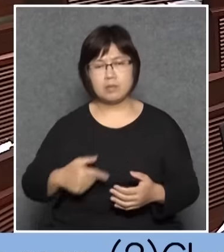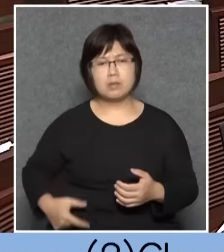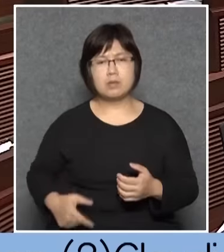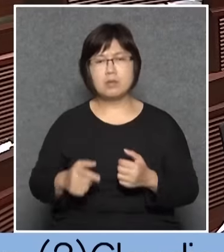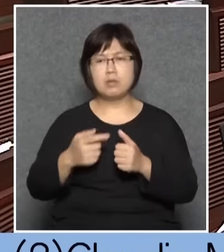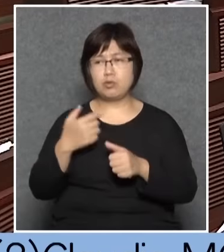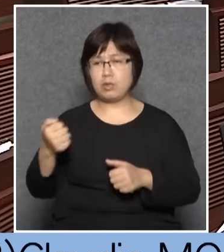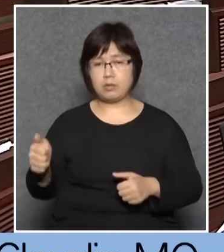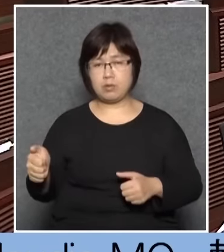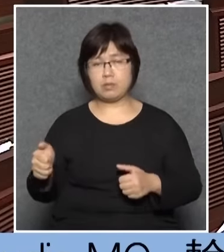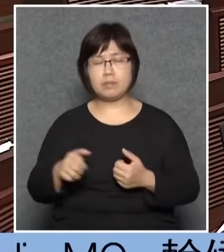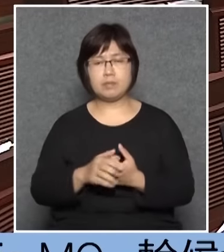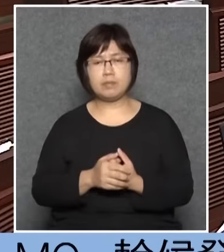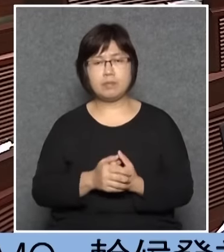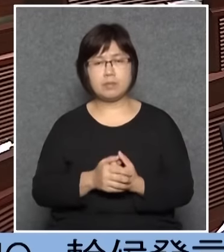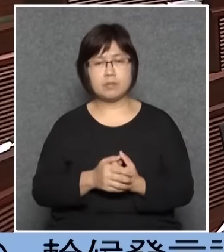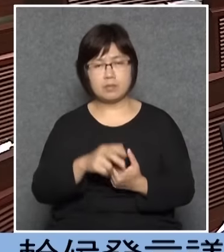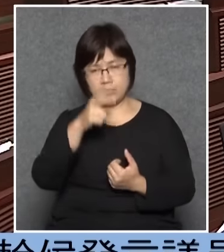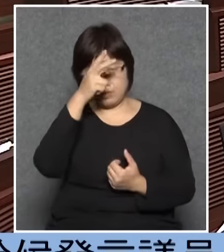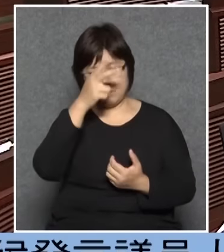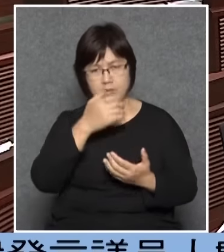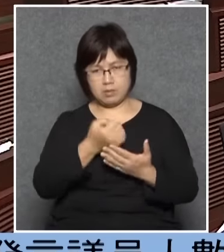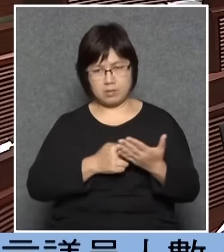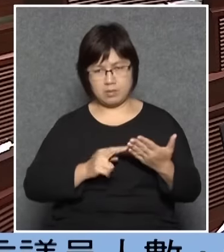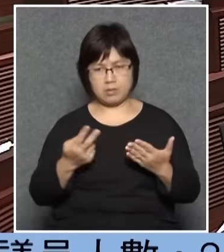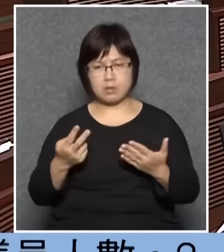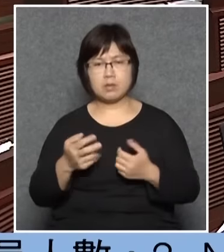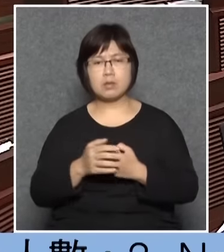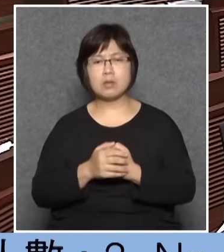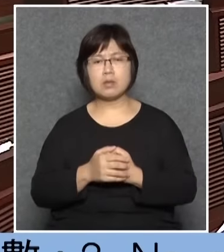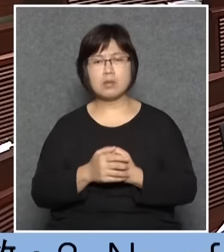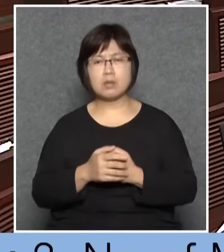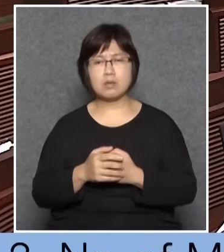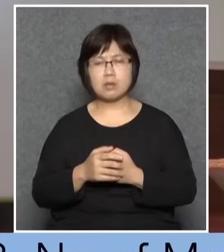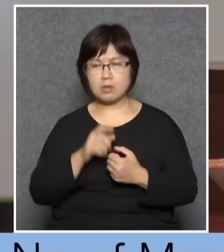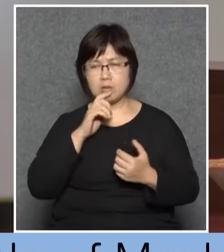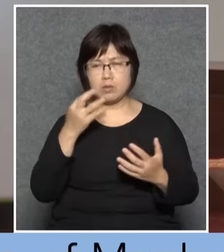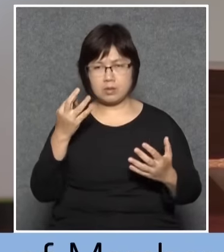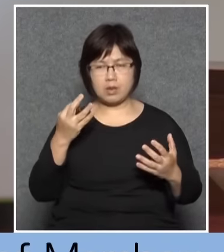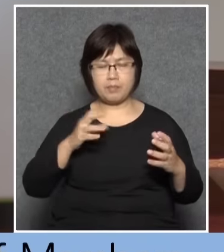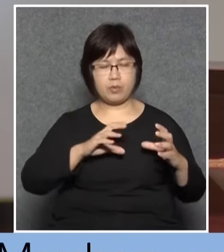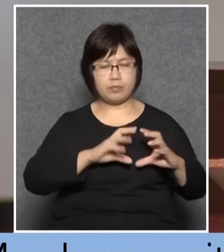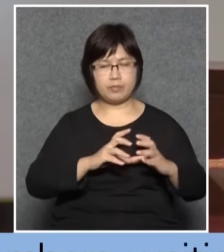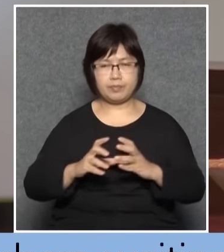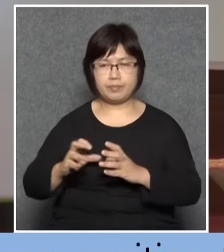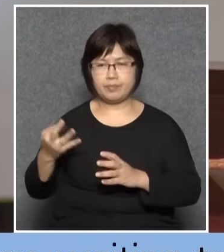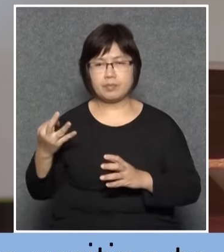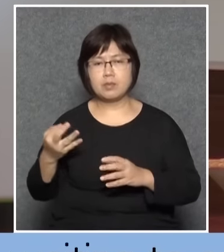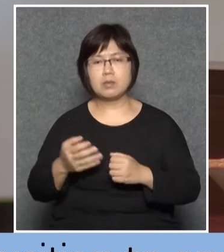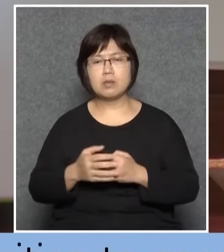多謝主席。對於政府的修正案咧，主要佢就三個部分嘅啫嚇。咁就